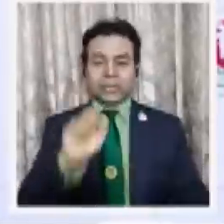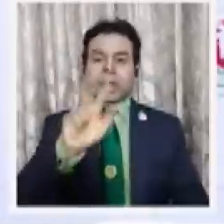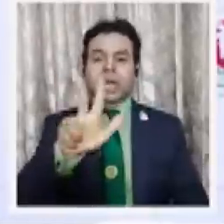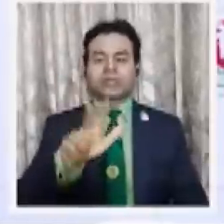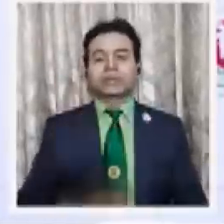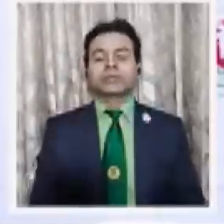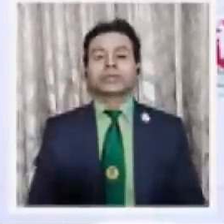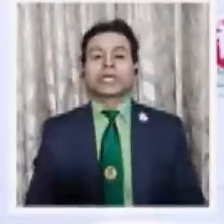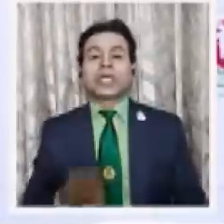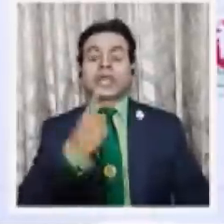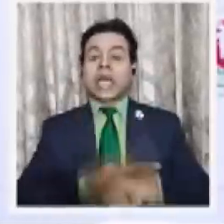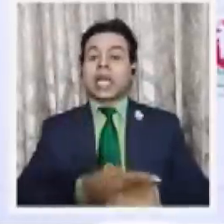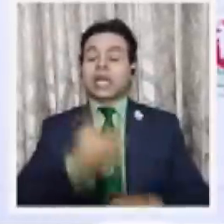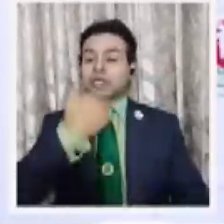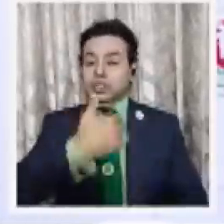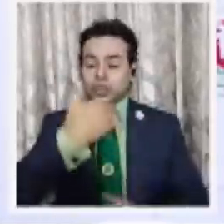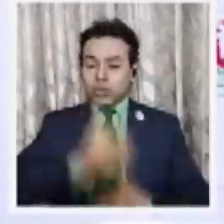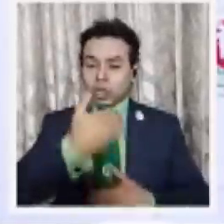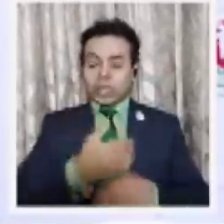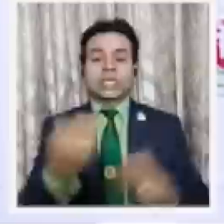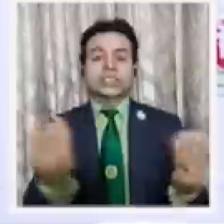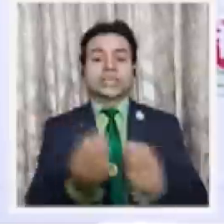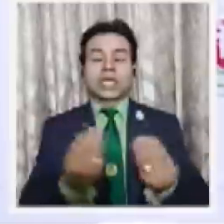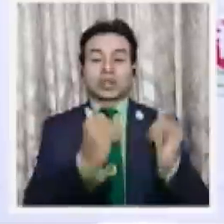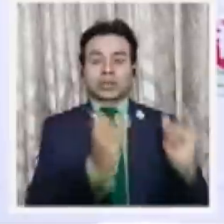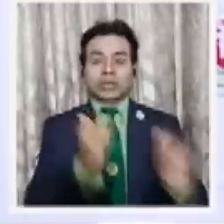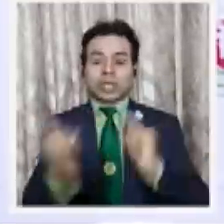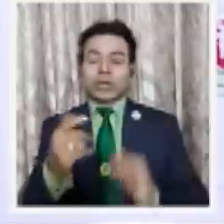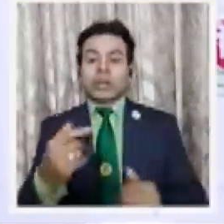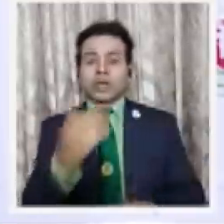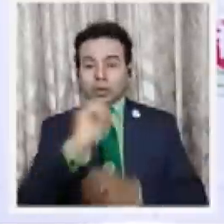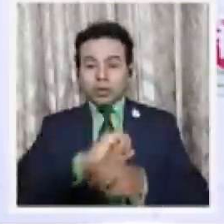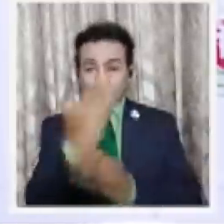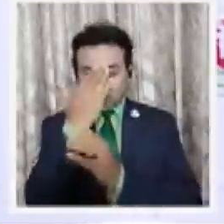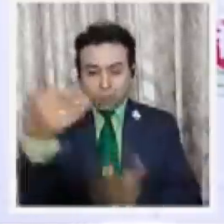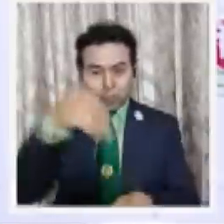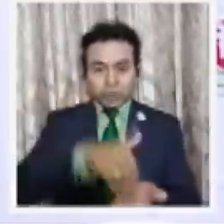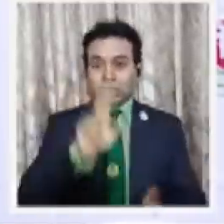24 ঘন্টায় হাসপাতালে মৃত্যুবরণ করেছেন 42 জন এবং বাড়িতে 8 জন।